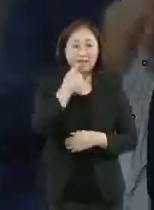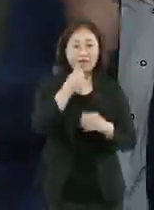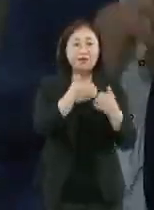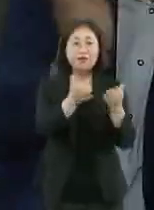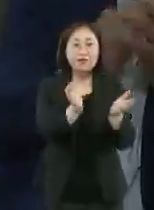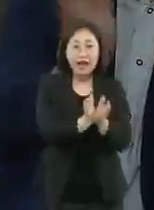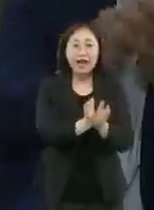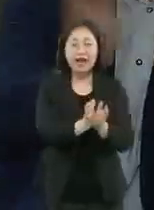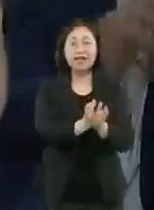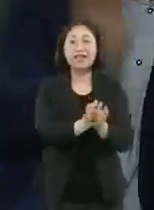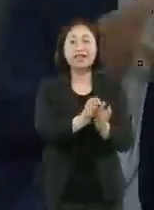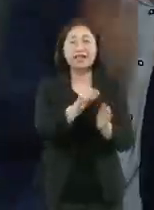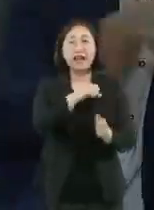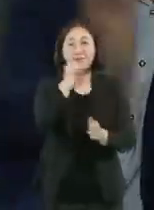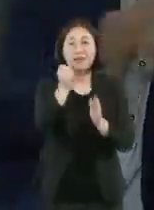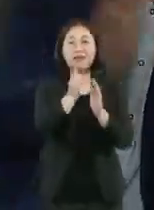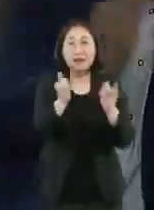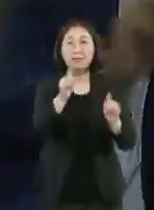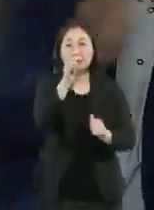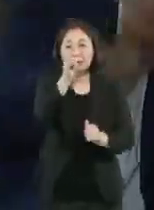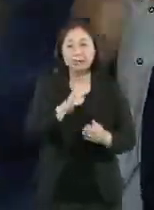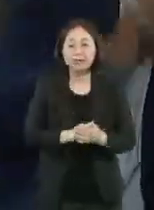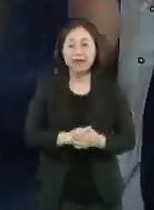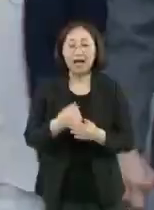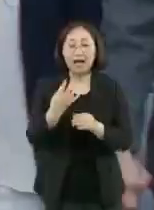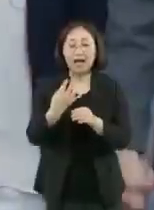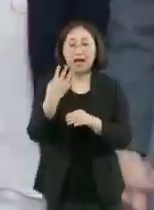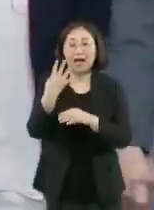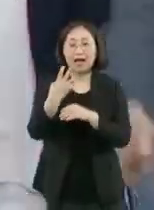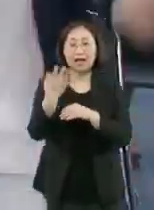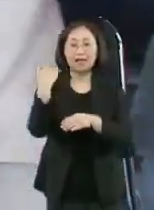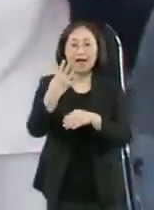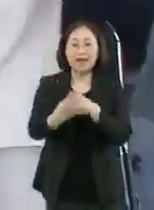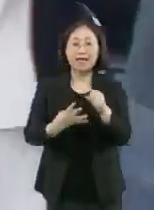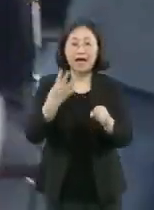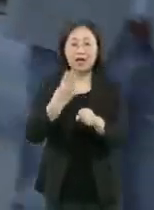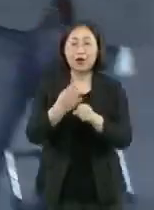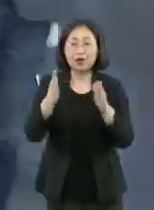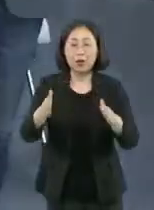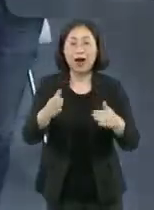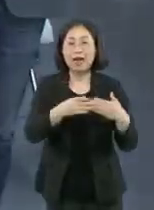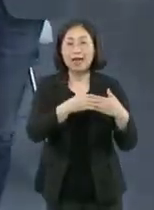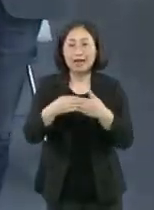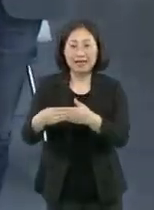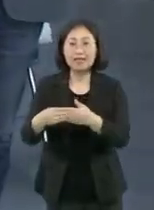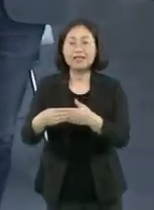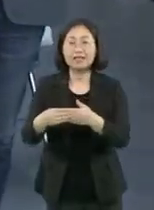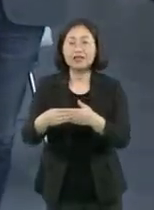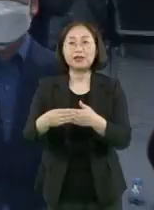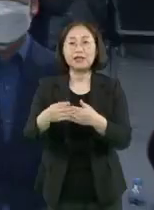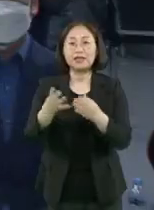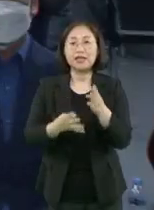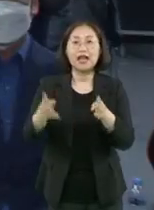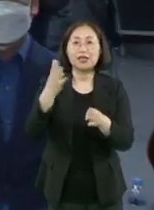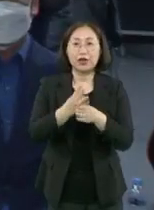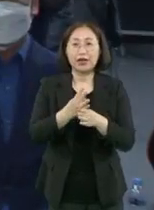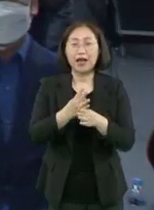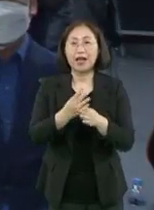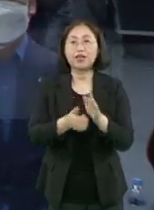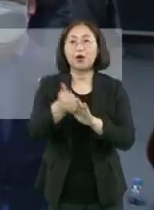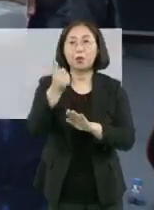현역 단체장들도 화제입니다. 지난 4년간 이룬 성과가 재선의 밑거름이 됐습니다.